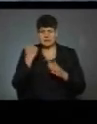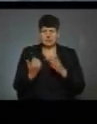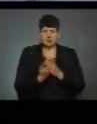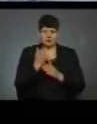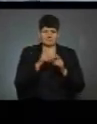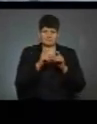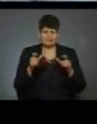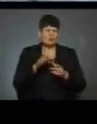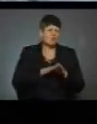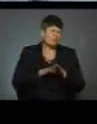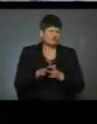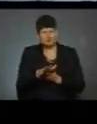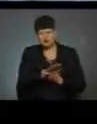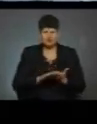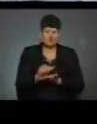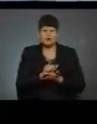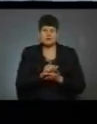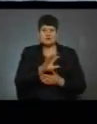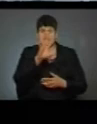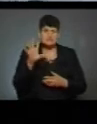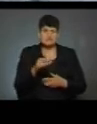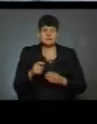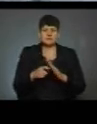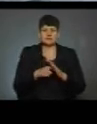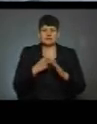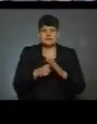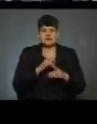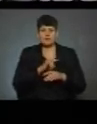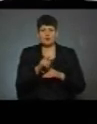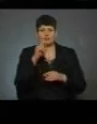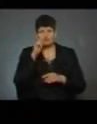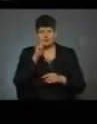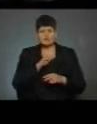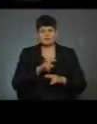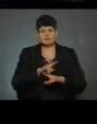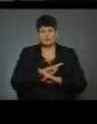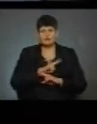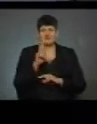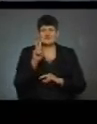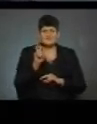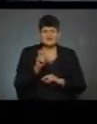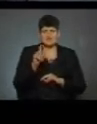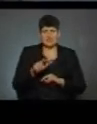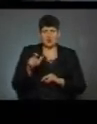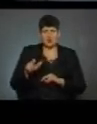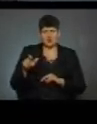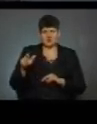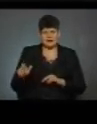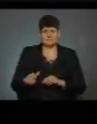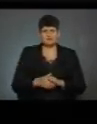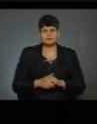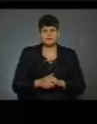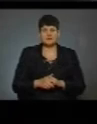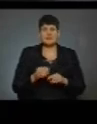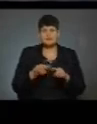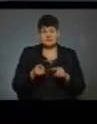були повністю зруйновані. Загалом в боях за Донецький аеропорт Україна втратила 200 людей. Це бійці Збройних сил України та добровольці.